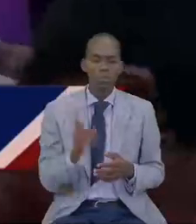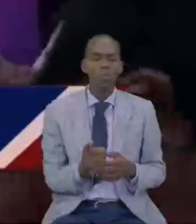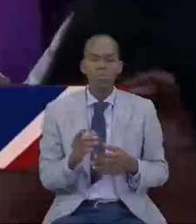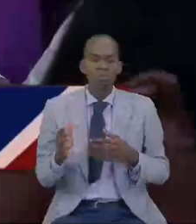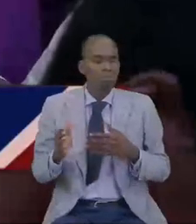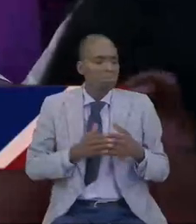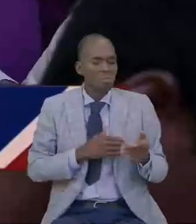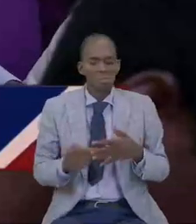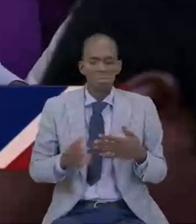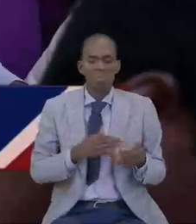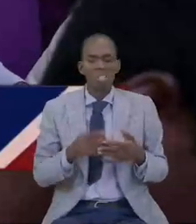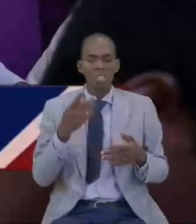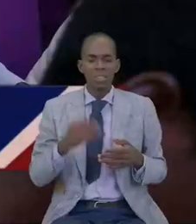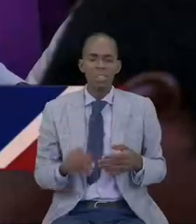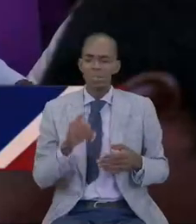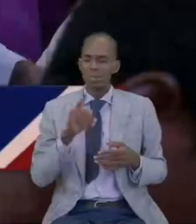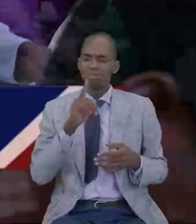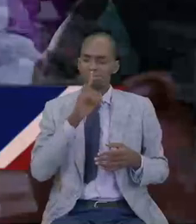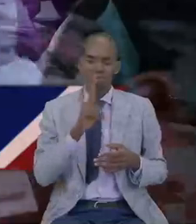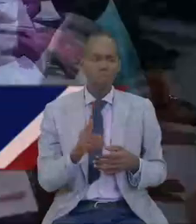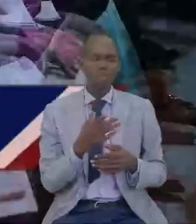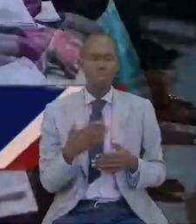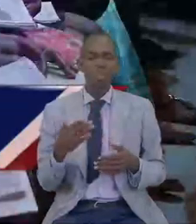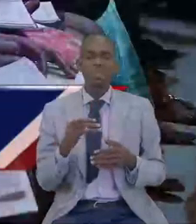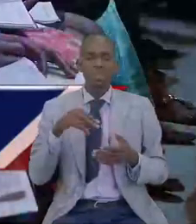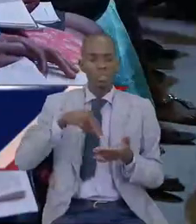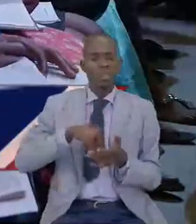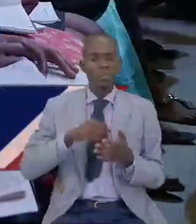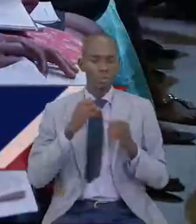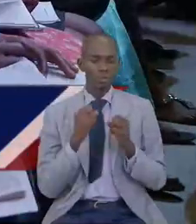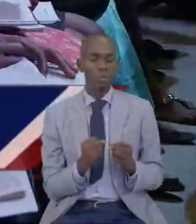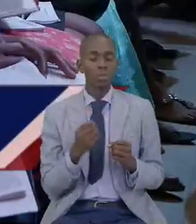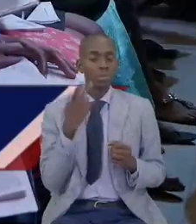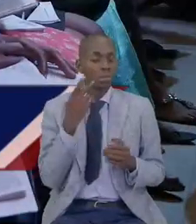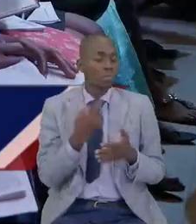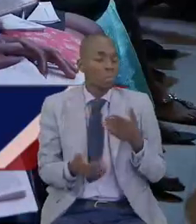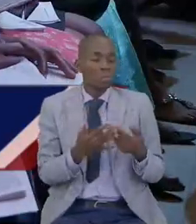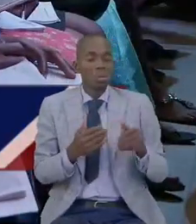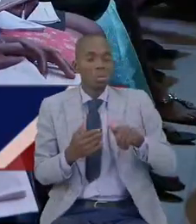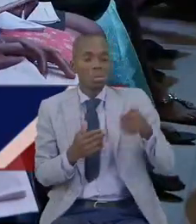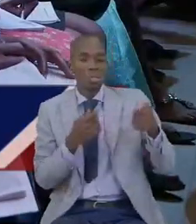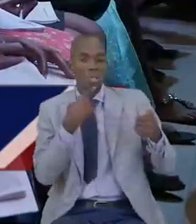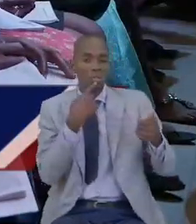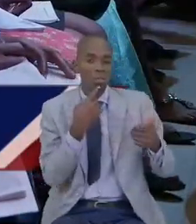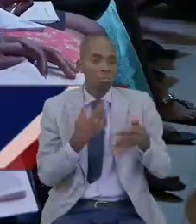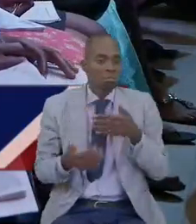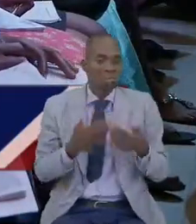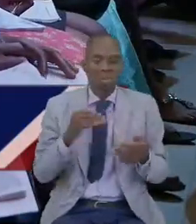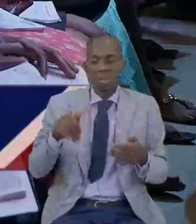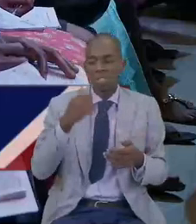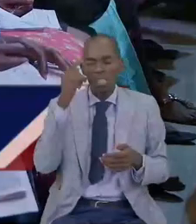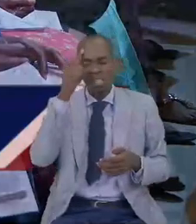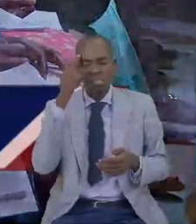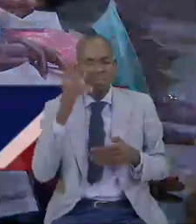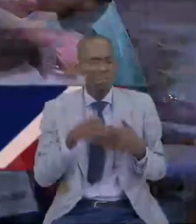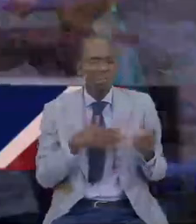de Dieu reste debout. Peu importe ce que les autres pensent, quel que soit ce que les autres font, peu importe ce que les